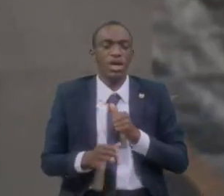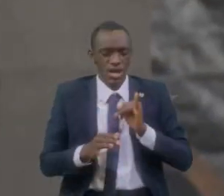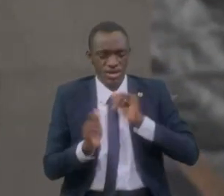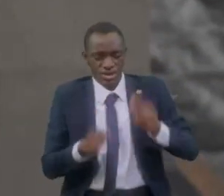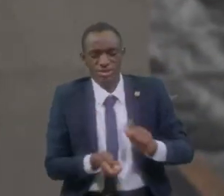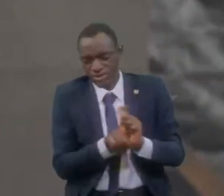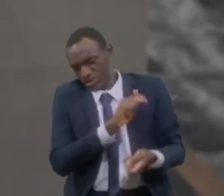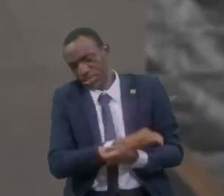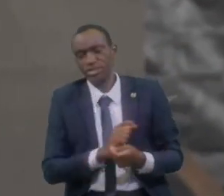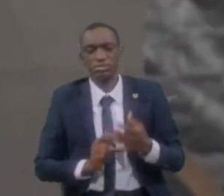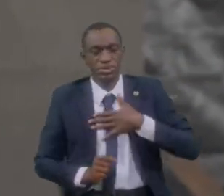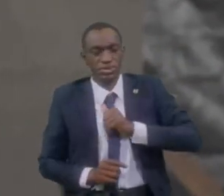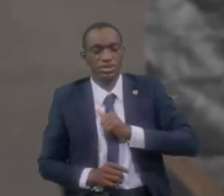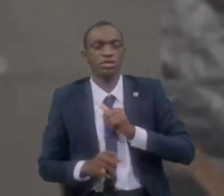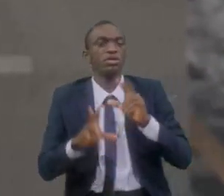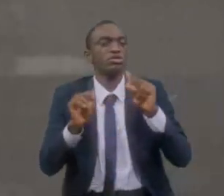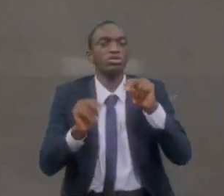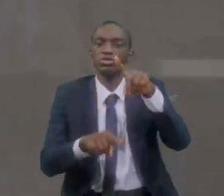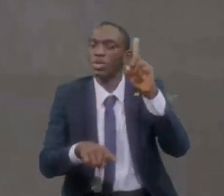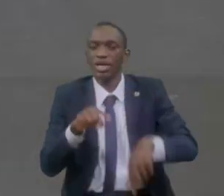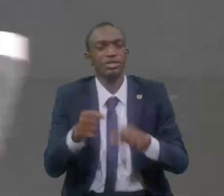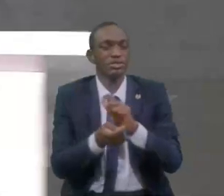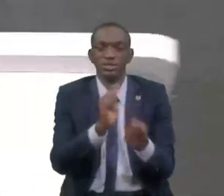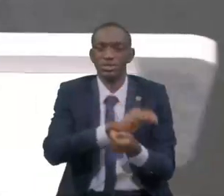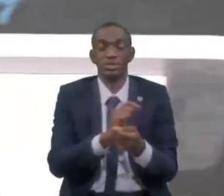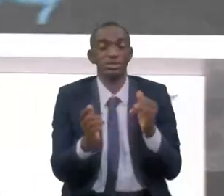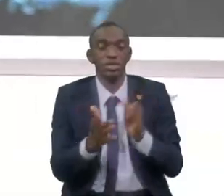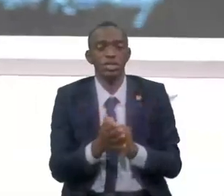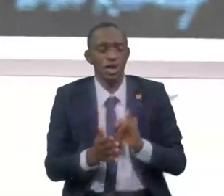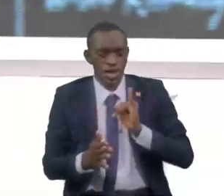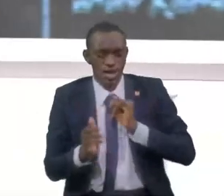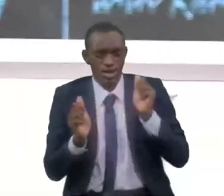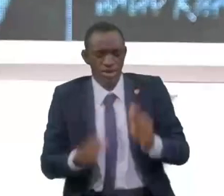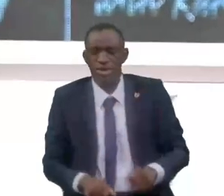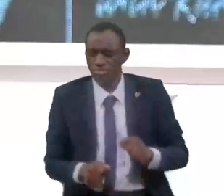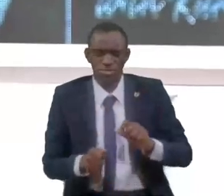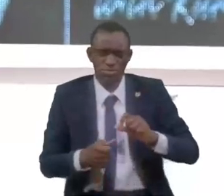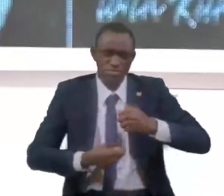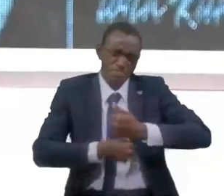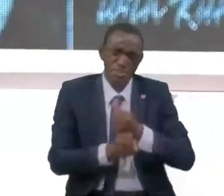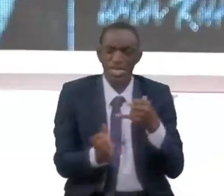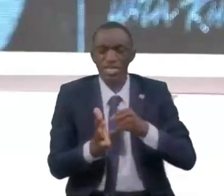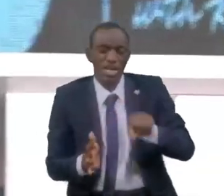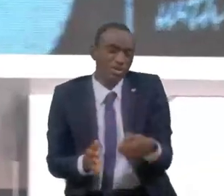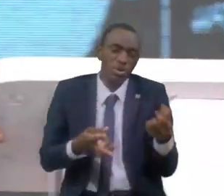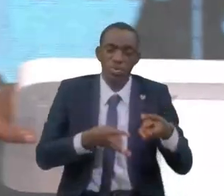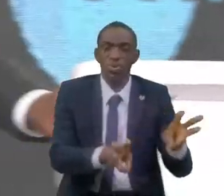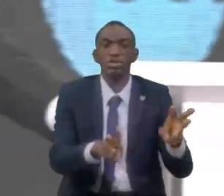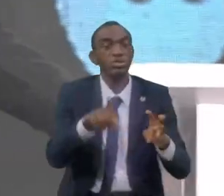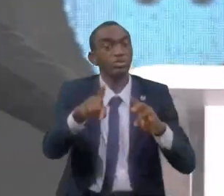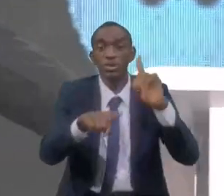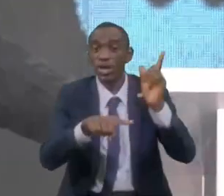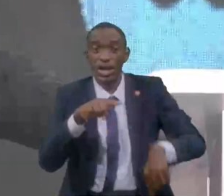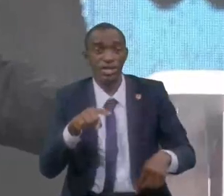ça. Tu ne peux pas changer cela. Je peux refaçonner ça. Non, tu ne peux pas. Tu dois